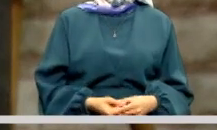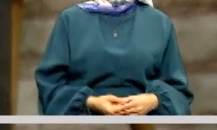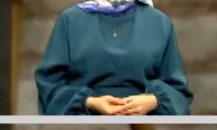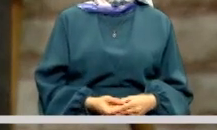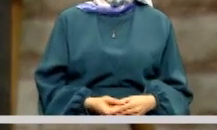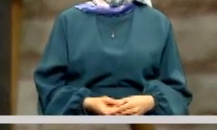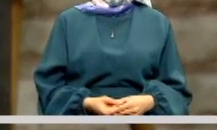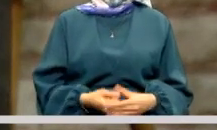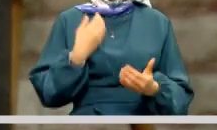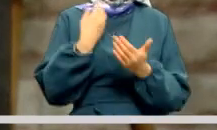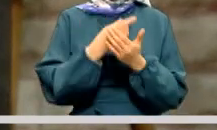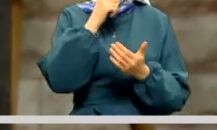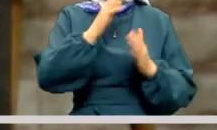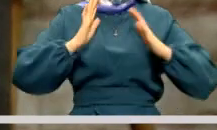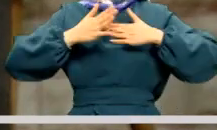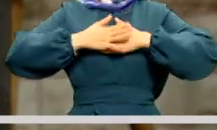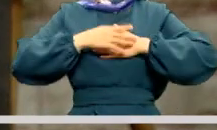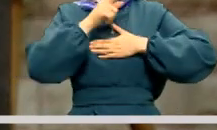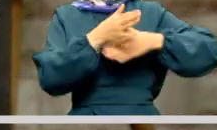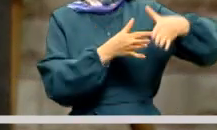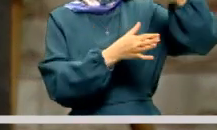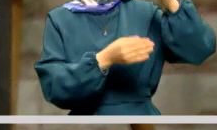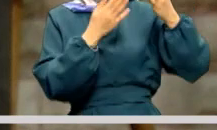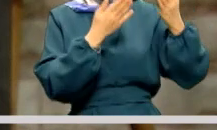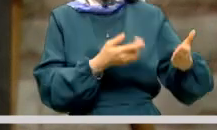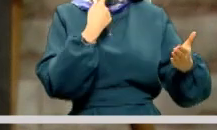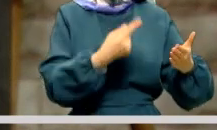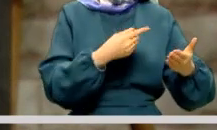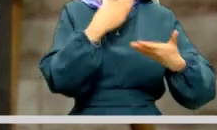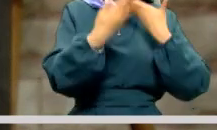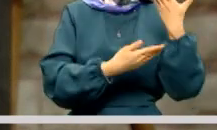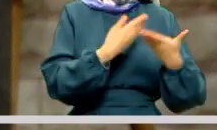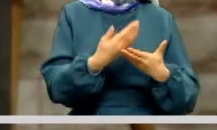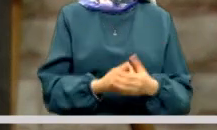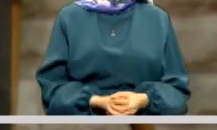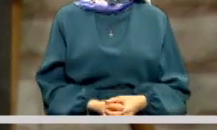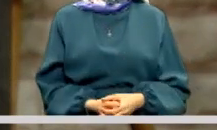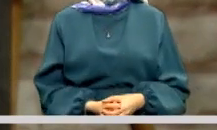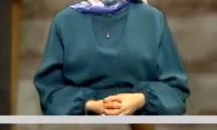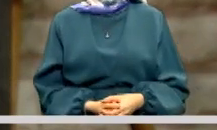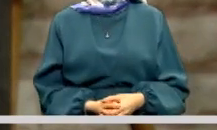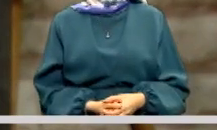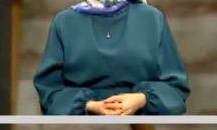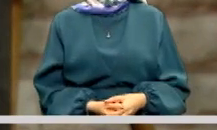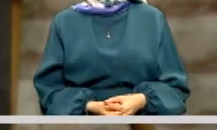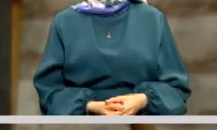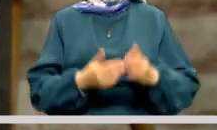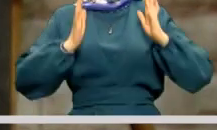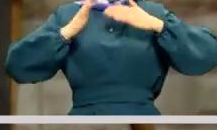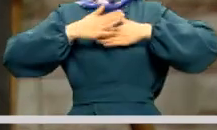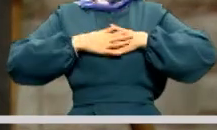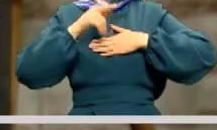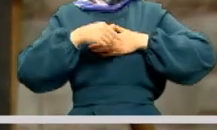o namaz kılanların haline Biz kendimizi bu noktada Hani Vahid derken aslında tehdit etmiyor ama namaz kıldığı halde